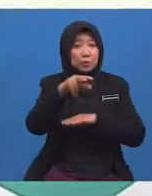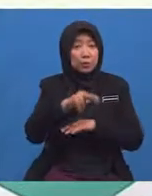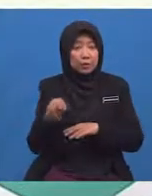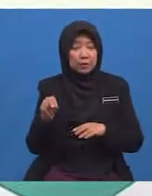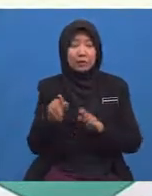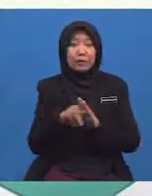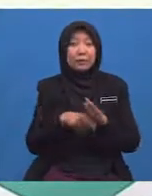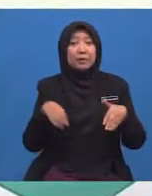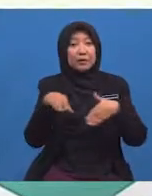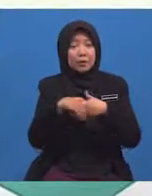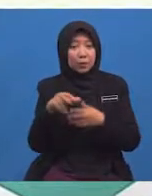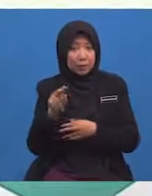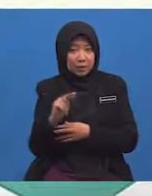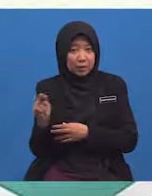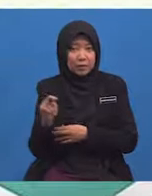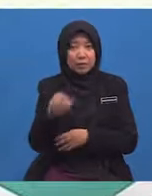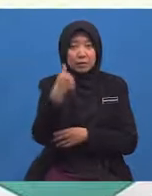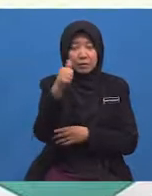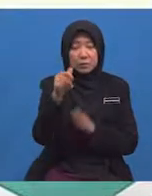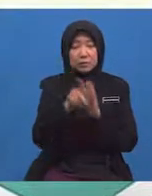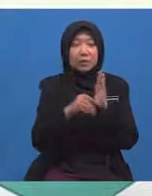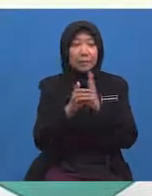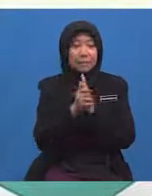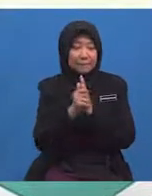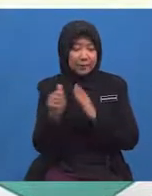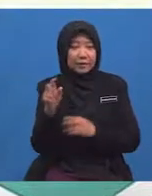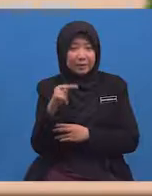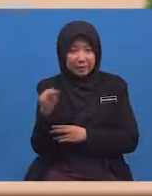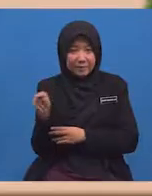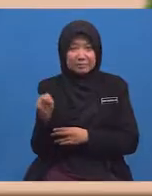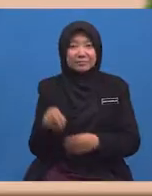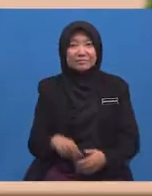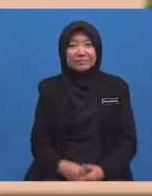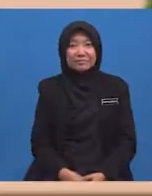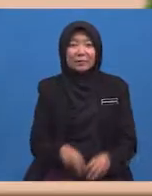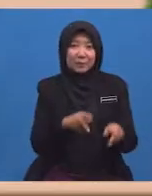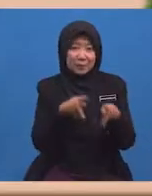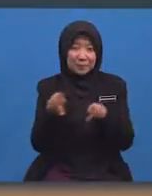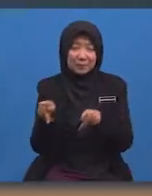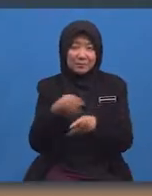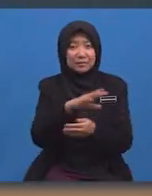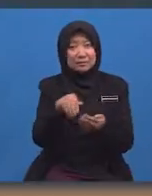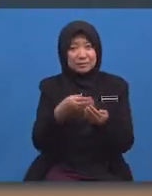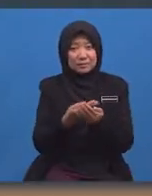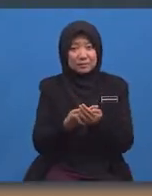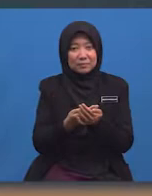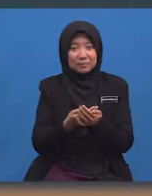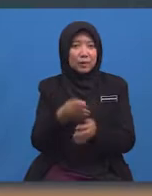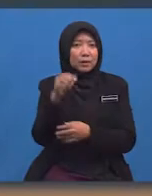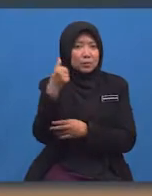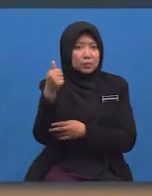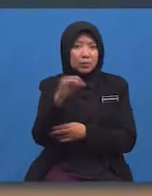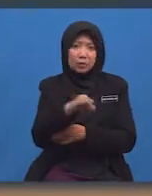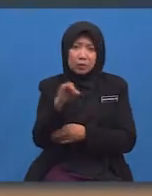kesembilan, perkahwinan. Yang kesepuluh ialah kemahiran. Anak-anak pelajar sekalian, 10 faktor